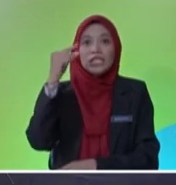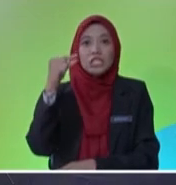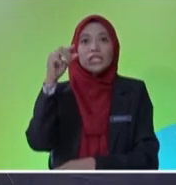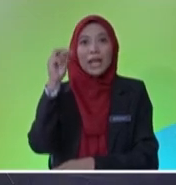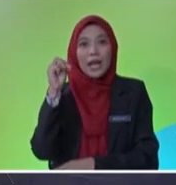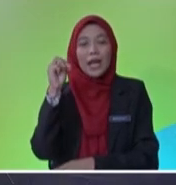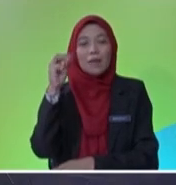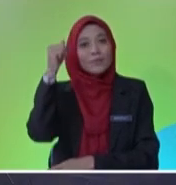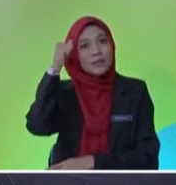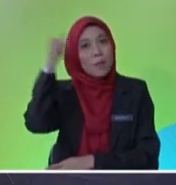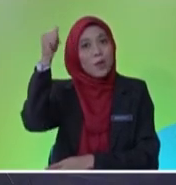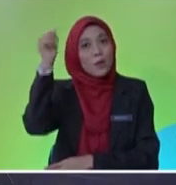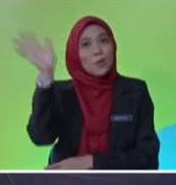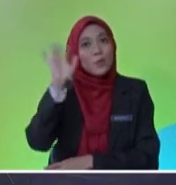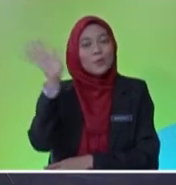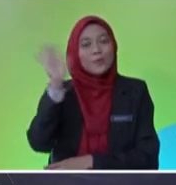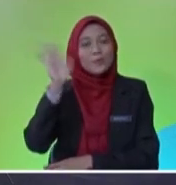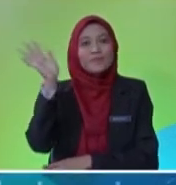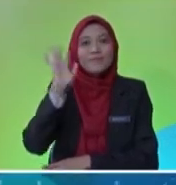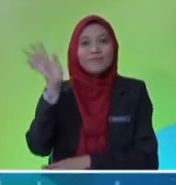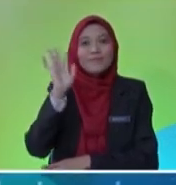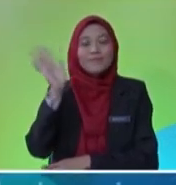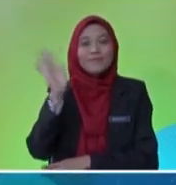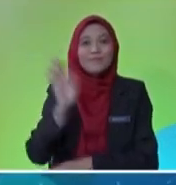Assalamualaikum Hai hai